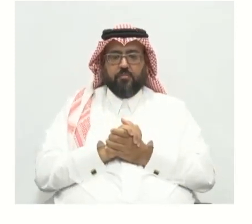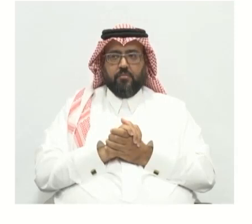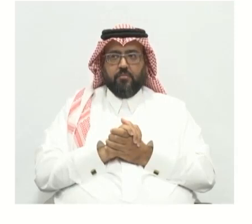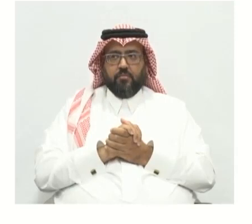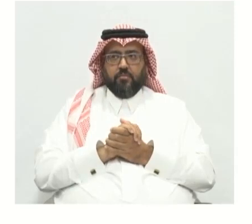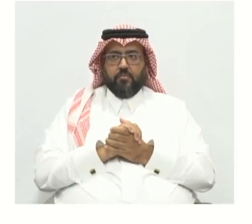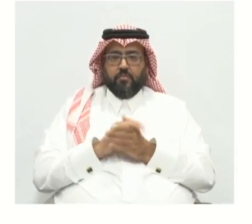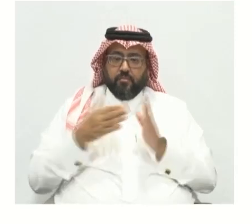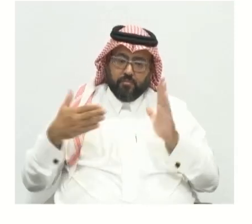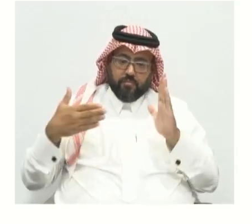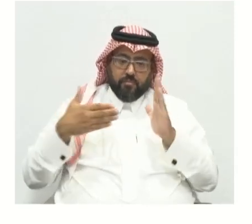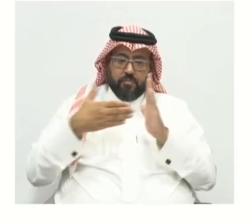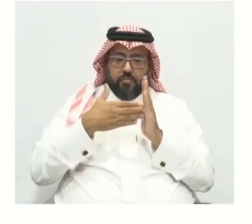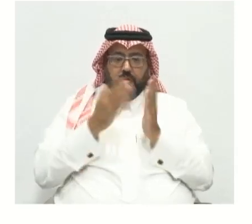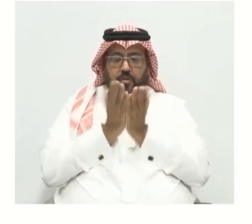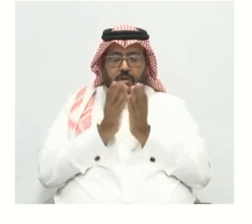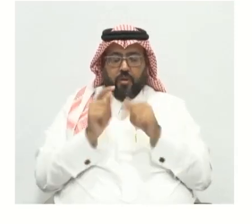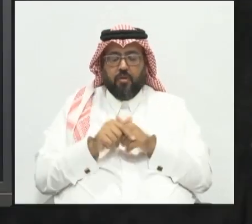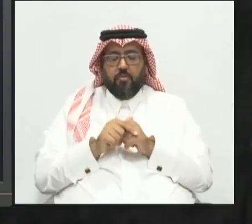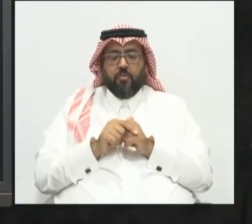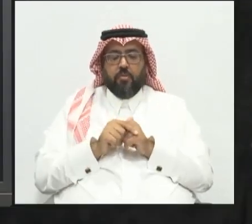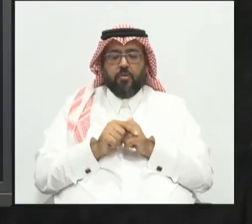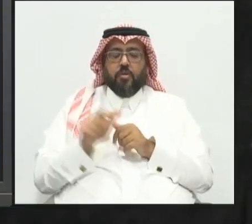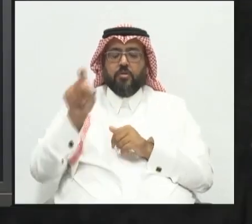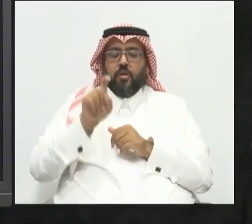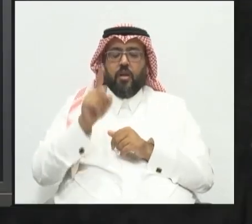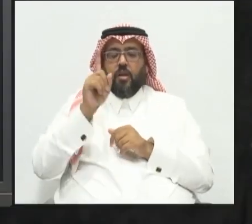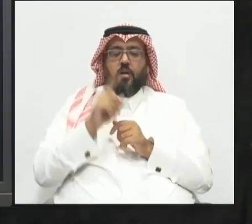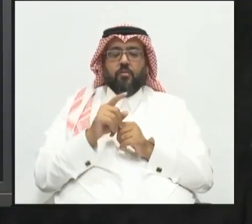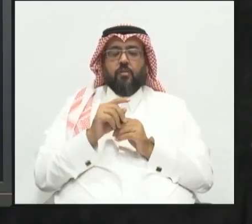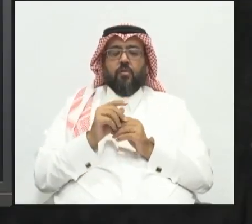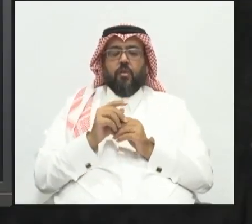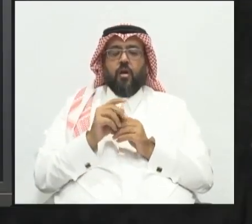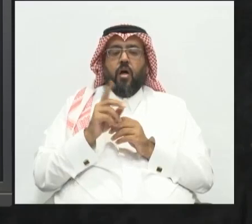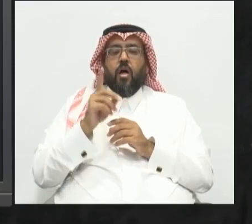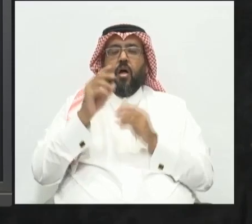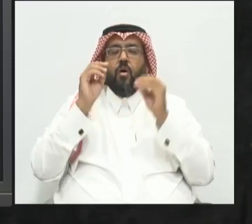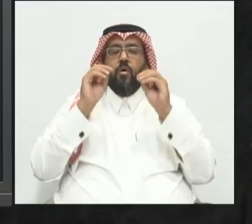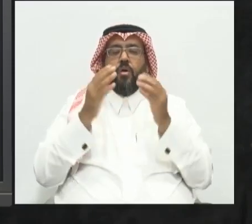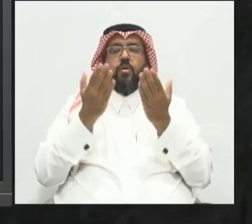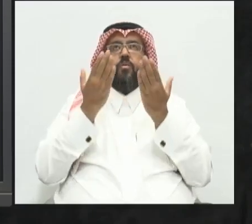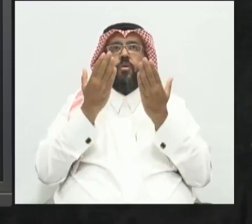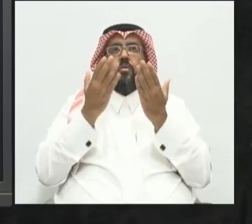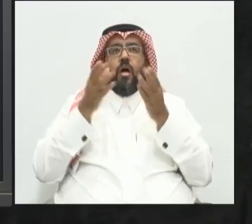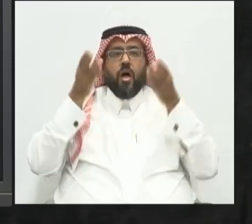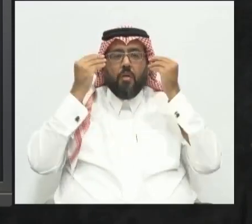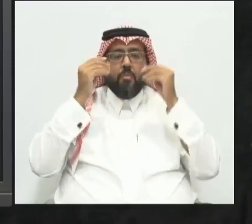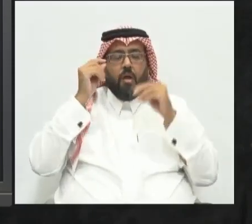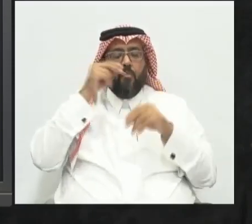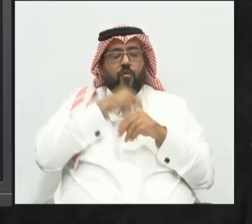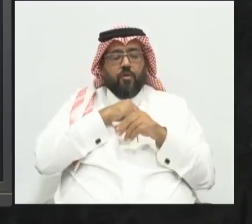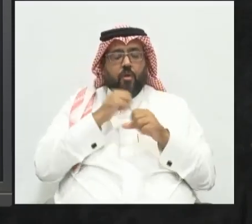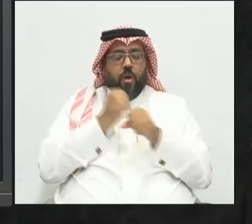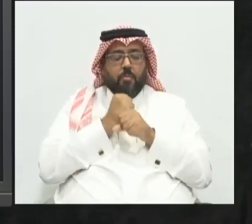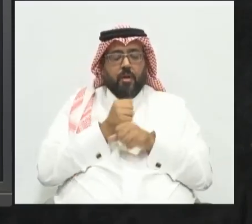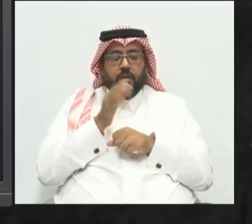وبذلك نكون انتهينا من درسنا في هذا اليوم نسال الله عز وجل بمنه وكرمه ان يرزقنا العلم النافع والعمل